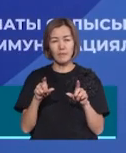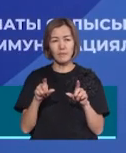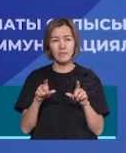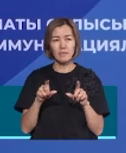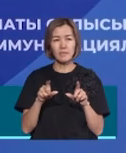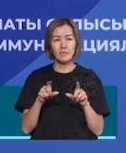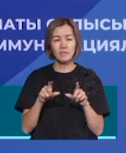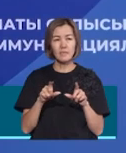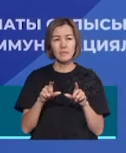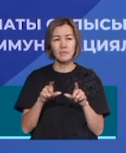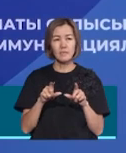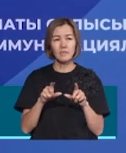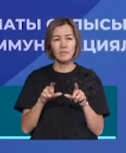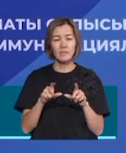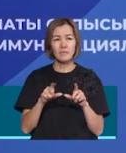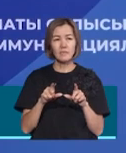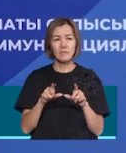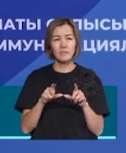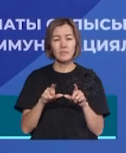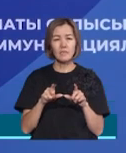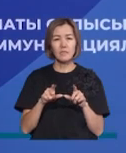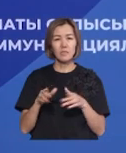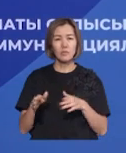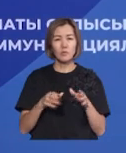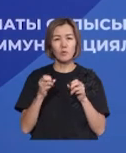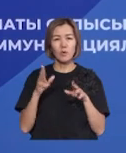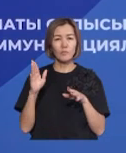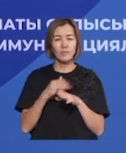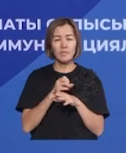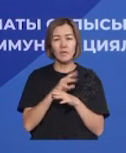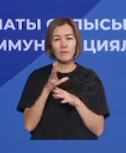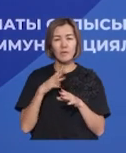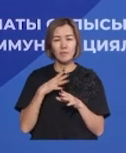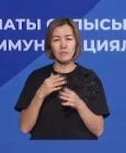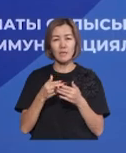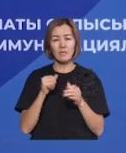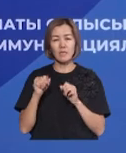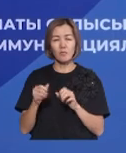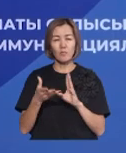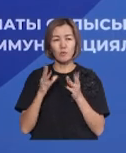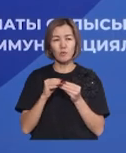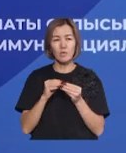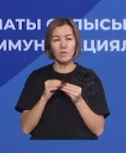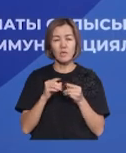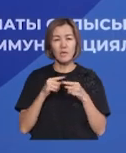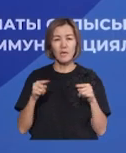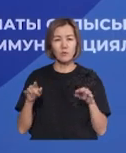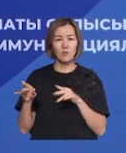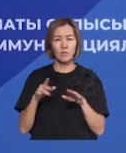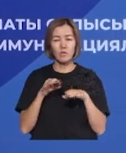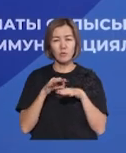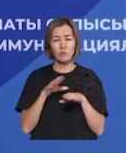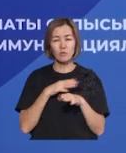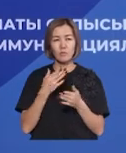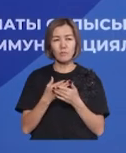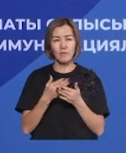департаментінің тарапынан жол қауіпсіздігін қамтамасыз ету, жол көлік оқиғасын алдын алу бойынша әртүрлі шаралар өткізді.